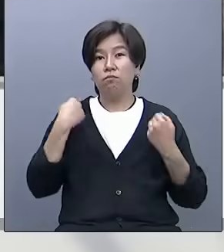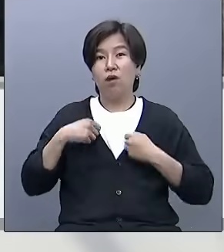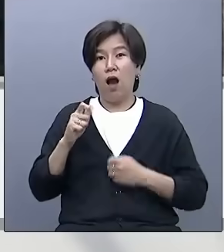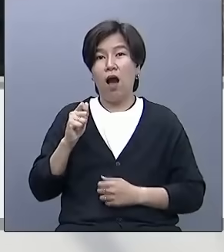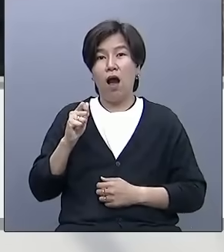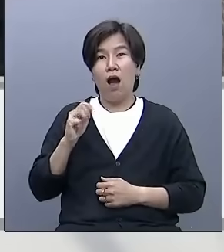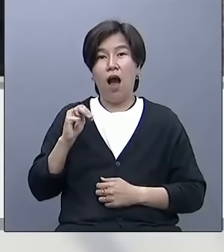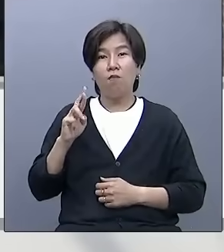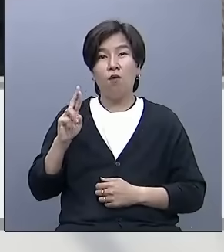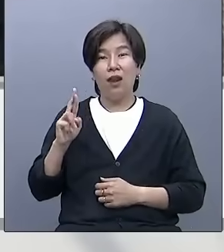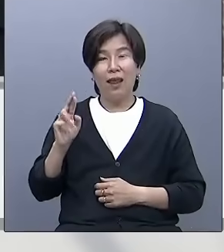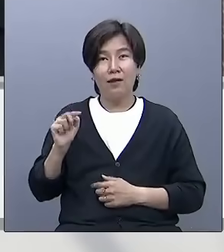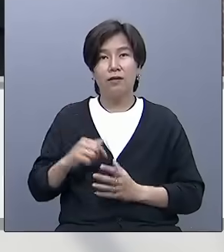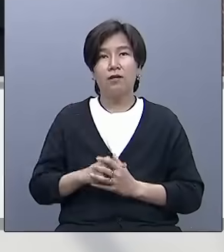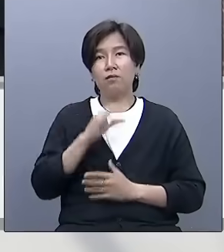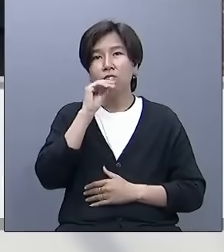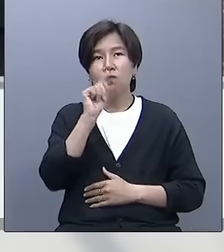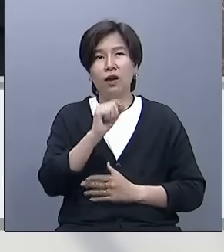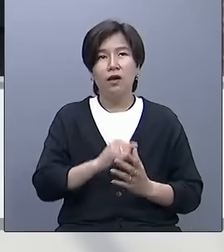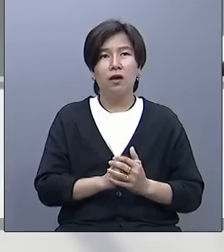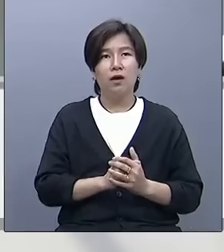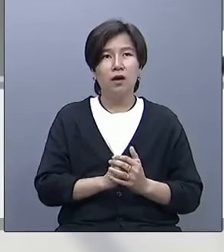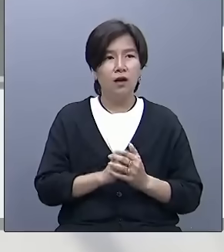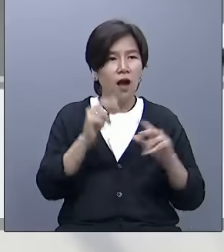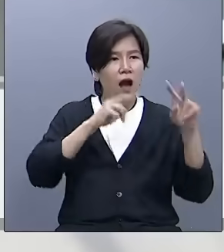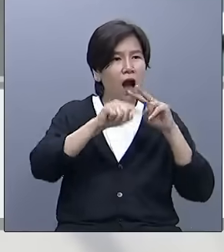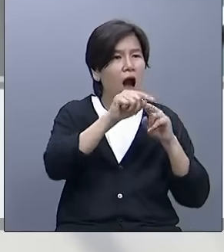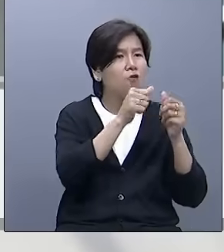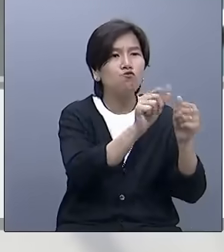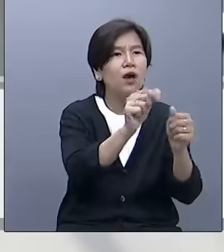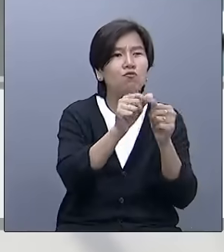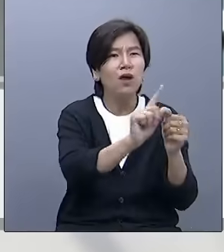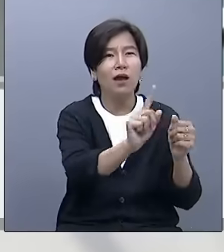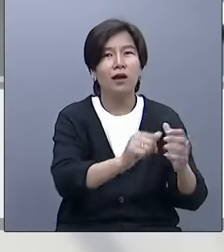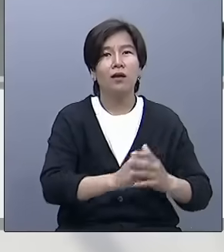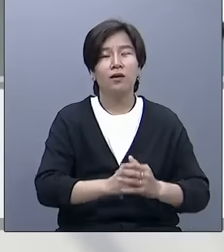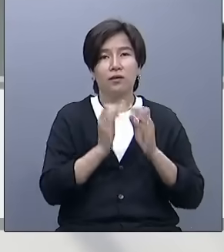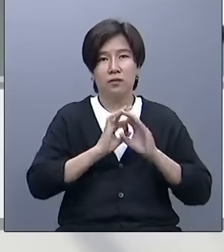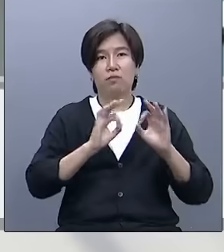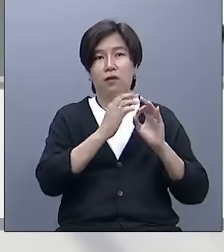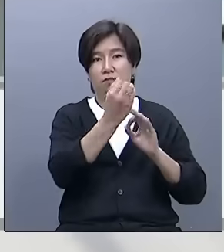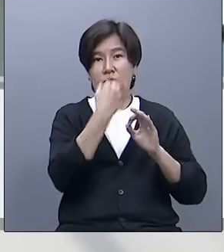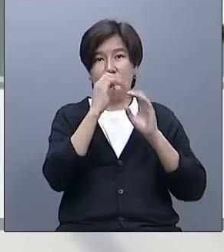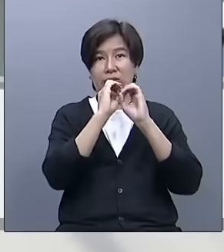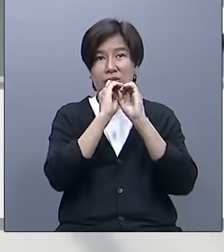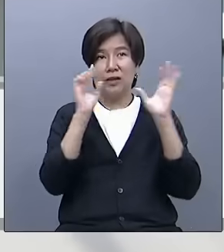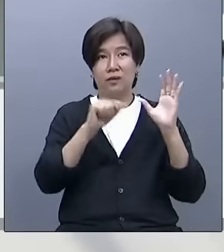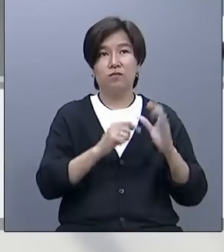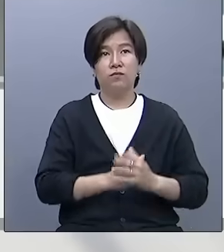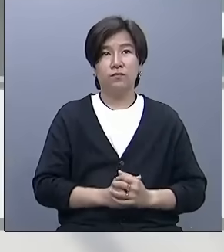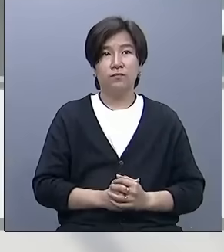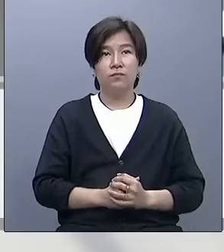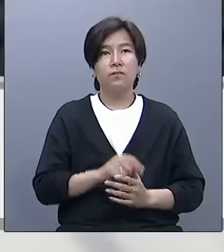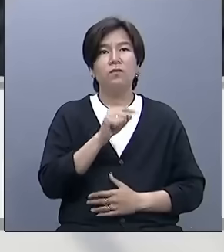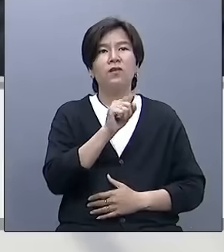ามถึงมูลนิธิกระจกเงาเลยมาตามหาคุณณัฐวุฒิให้หน่อยก็เพื่อให้แสดงจุดยืนที่ชัดเจนของตัวเองนะคะในฐานะที่เขาก็เป็